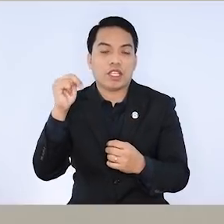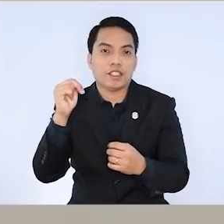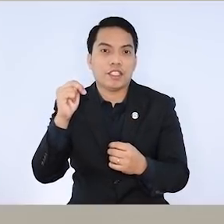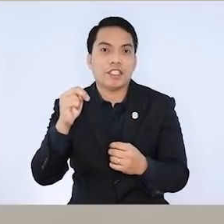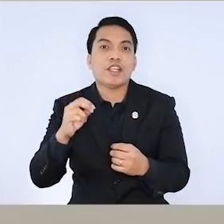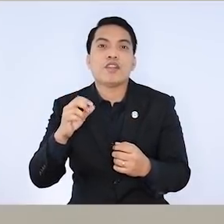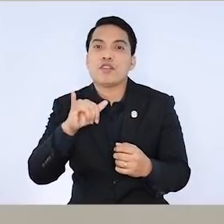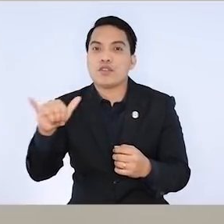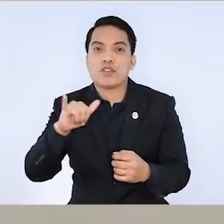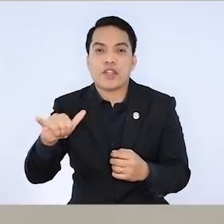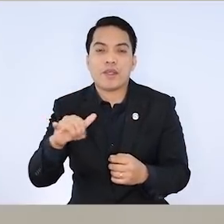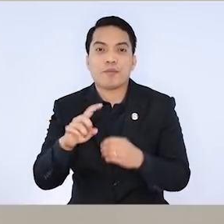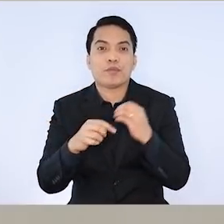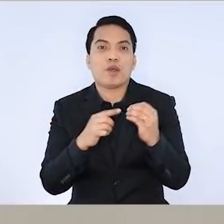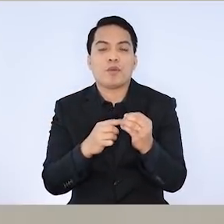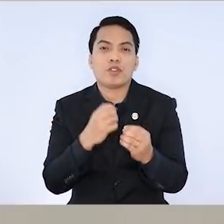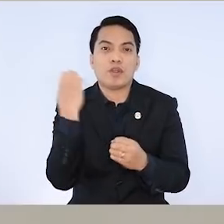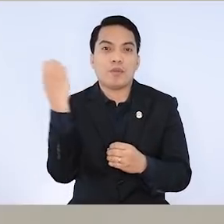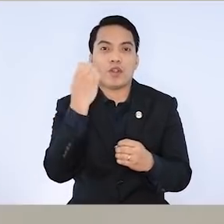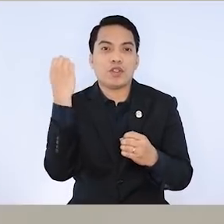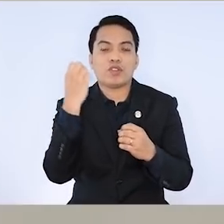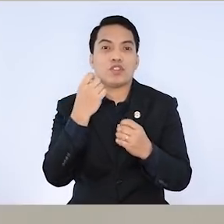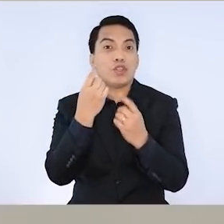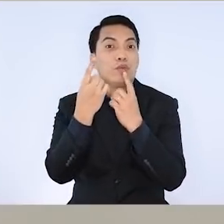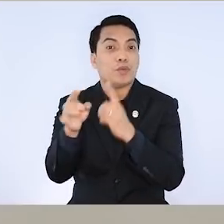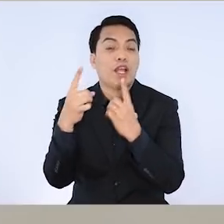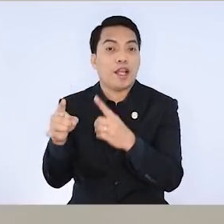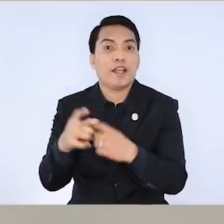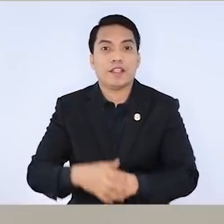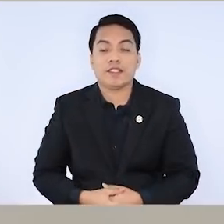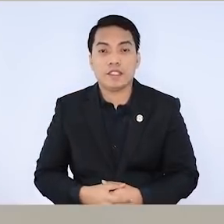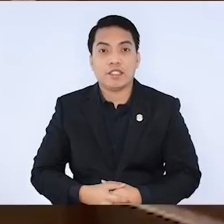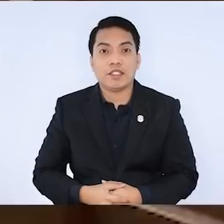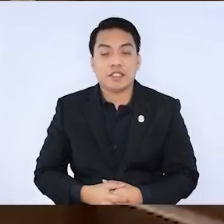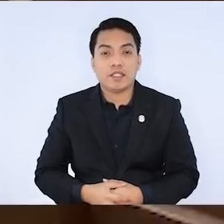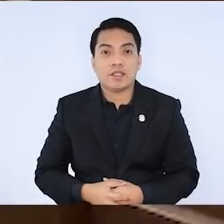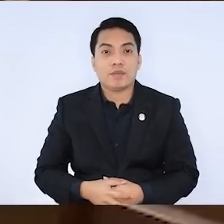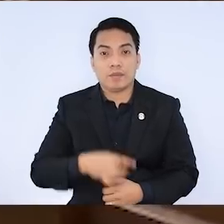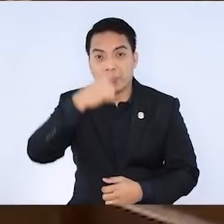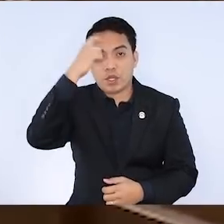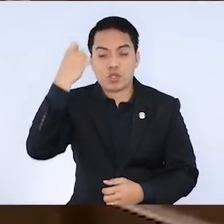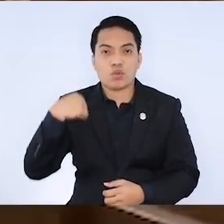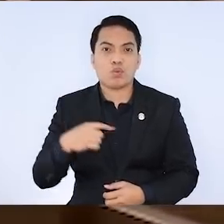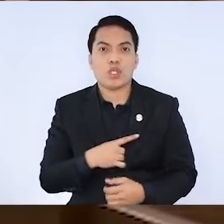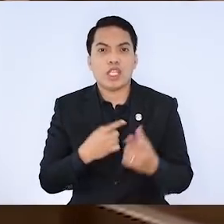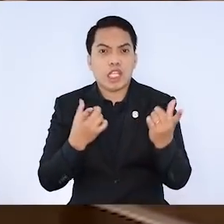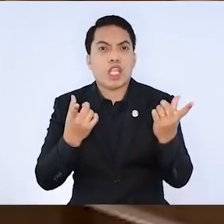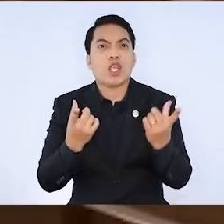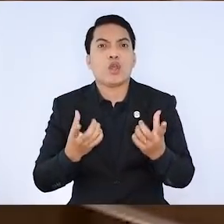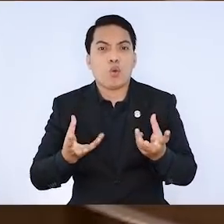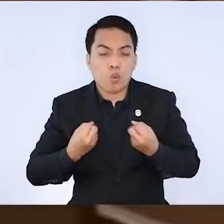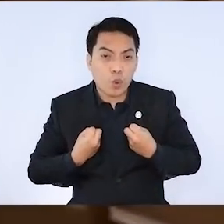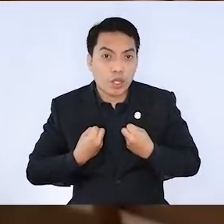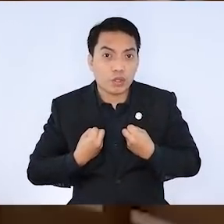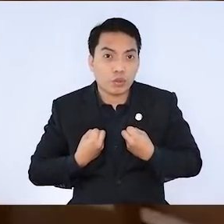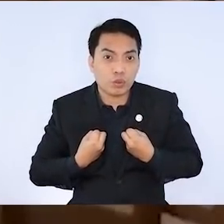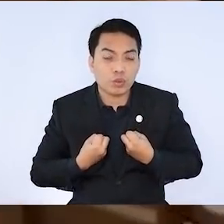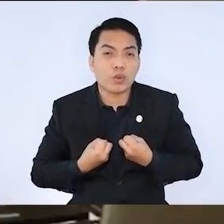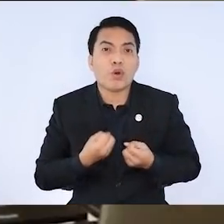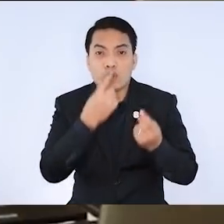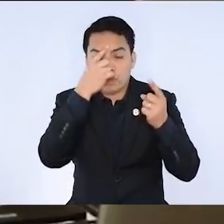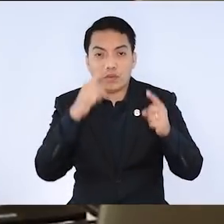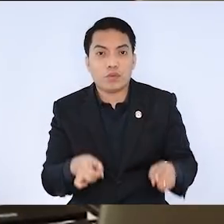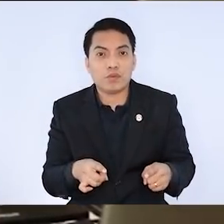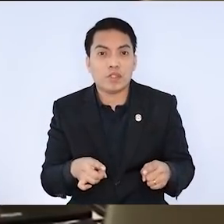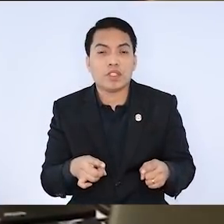sa emergency response. Sapagkat gusto po nating matupad ang layunin ng pagkakatatag nito